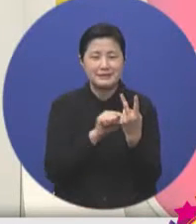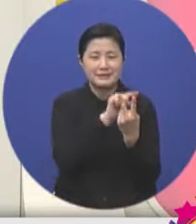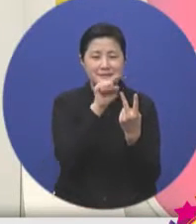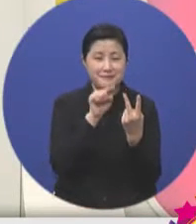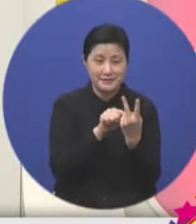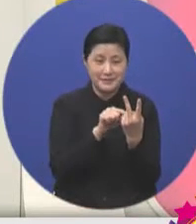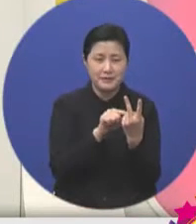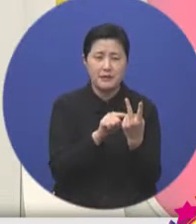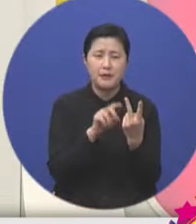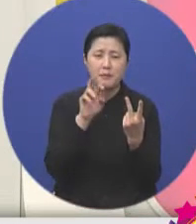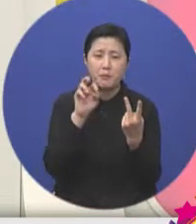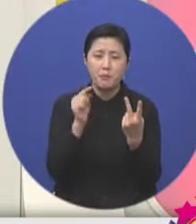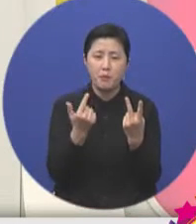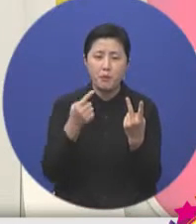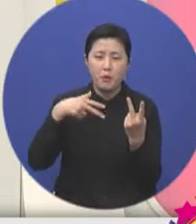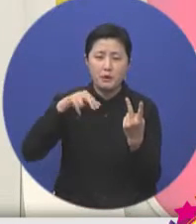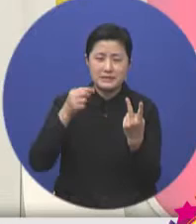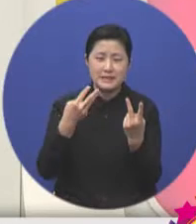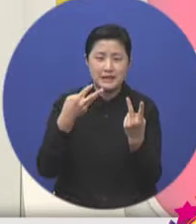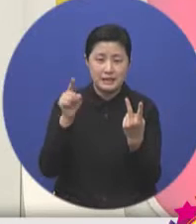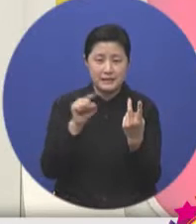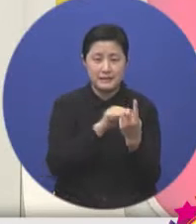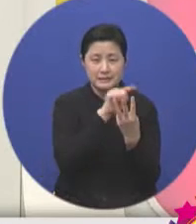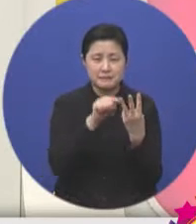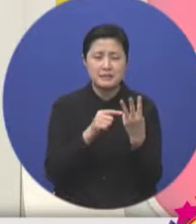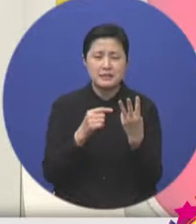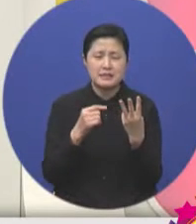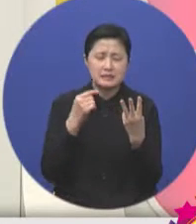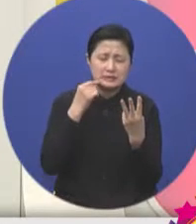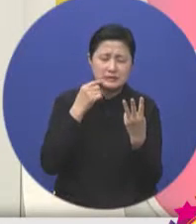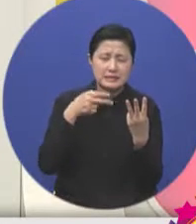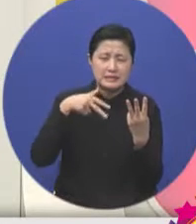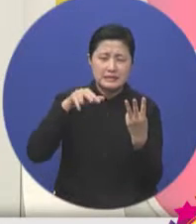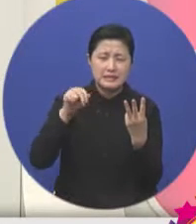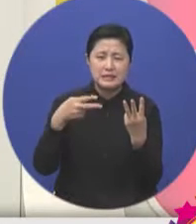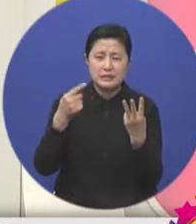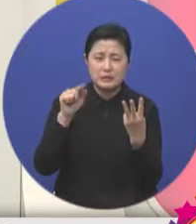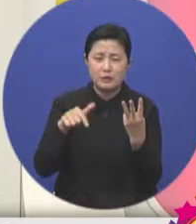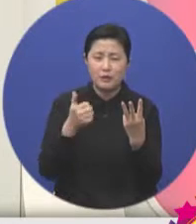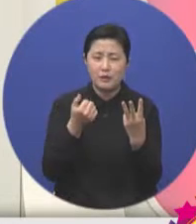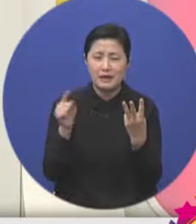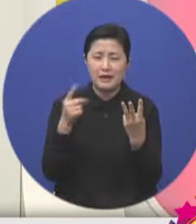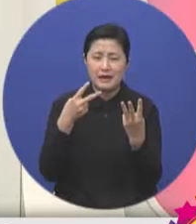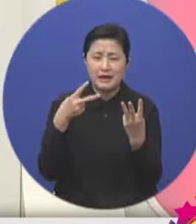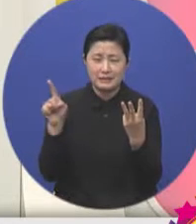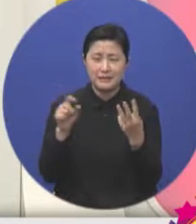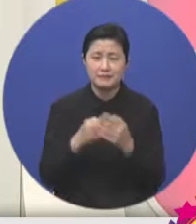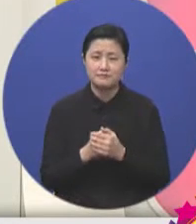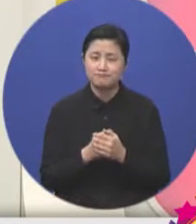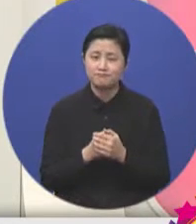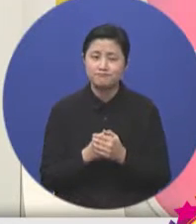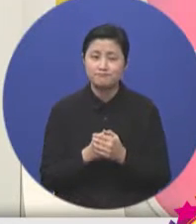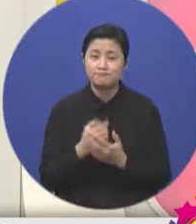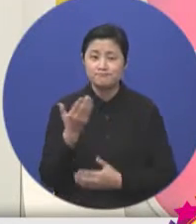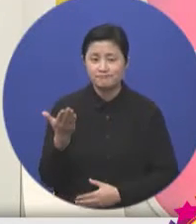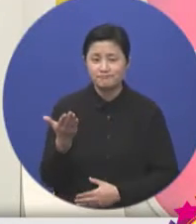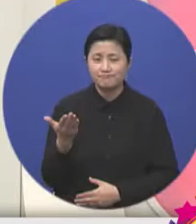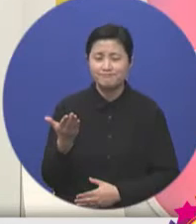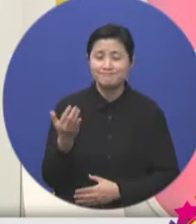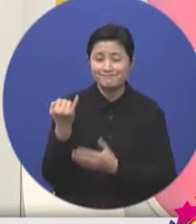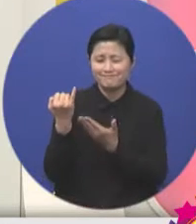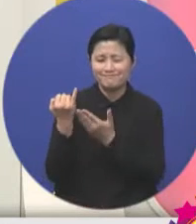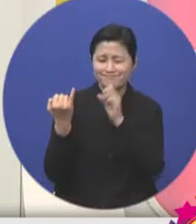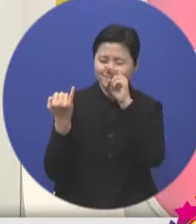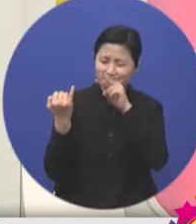2번. 모질다. 모질다. 3번 지독하다. 지독하다. 네. 우리 정희 씨 참